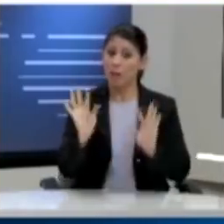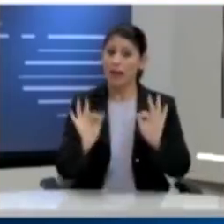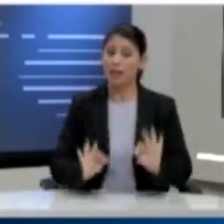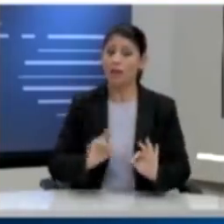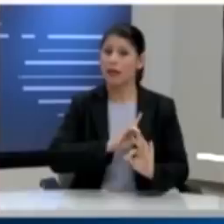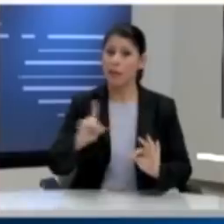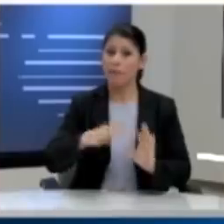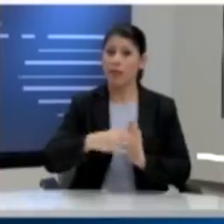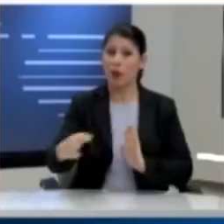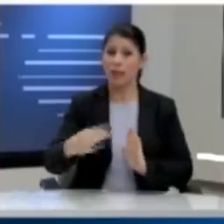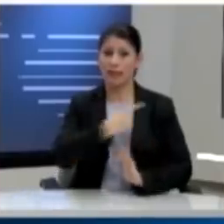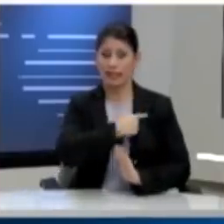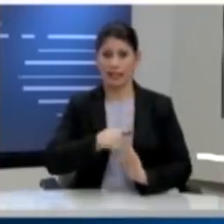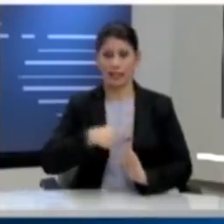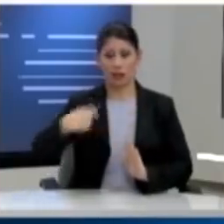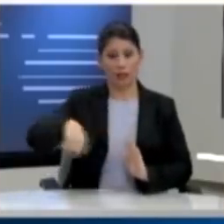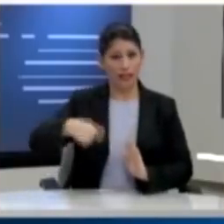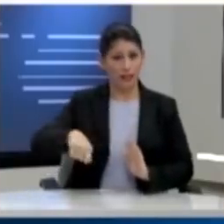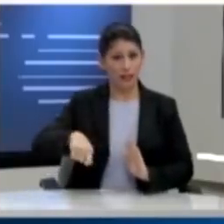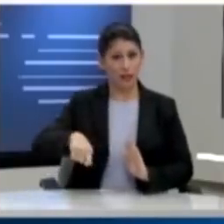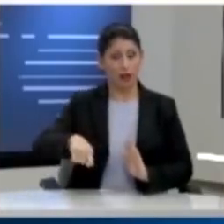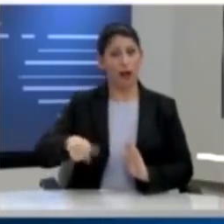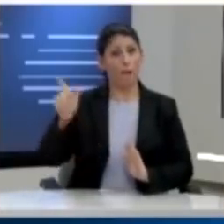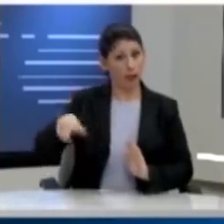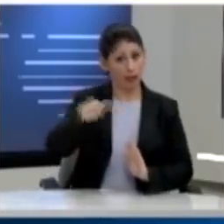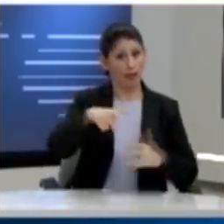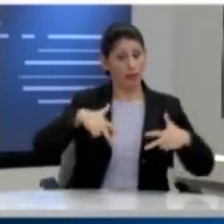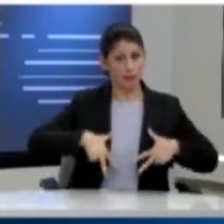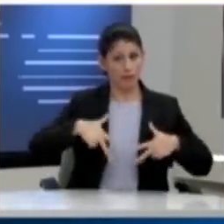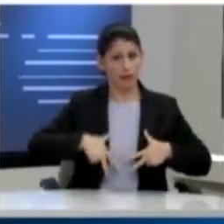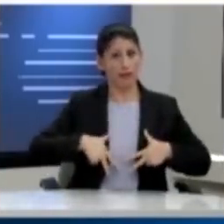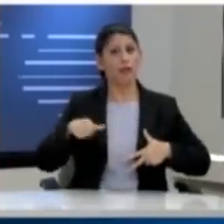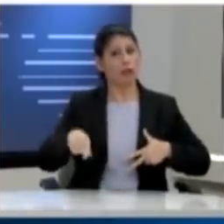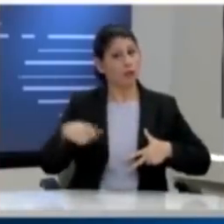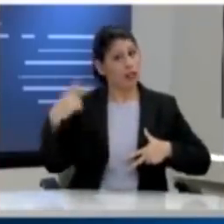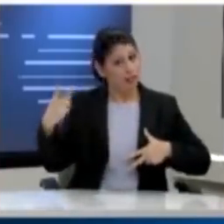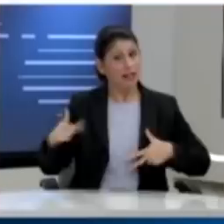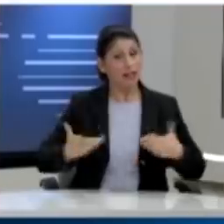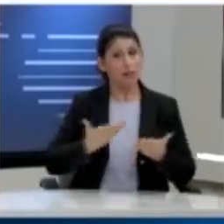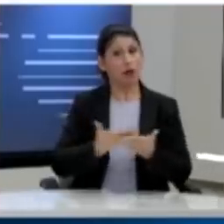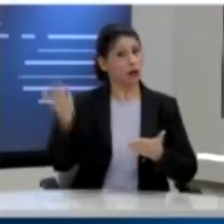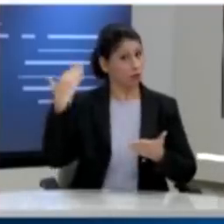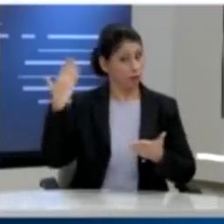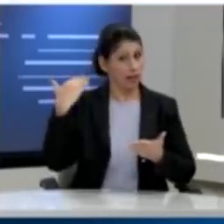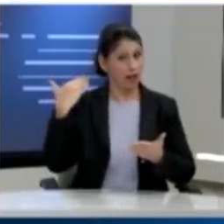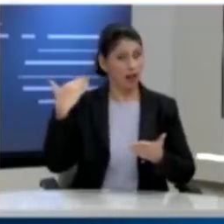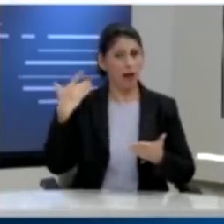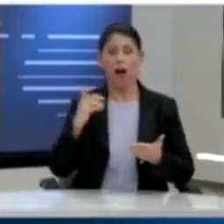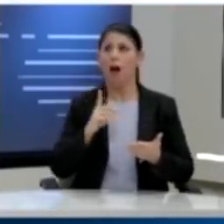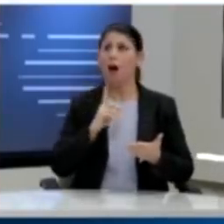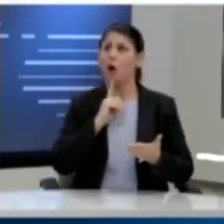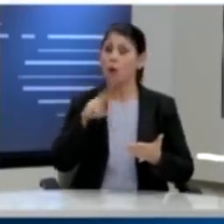μην διορίζεται η ηγεσία των δικαστηρίων από την εκάστοτε κυβέρνηση, που ήταν και δική σας πρόταση παλιότερα,